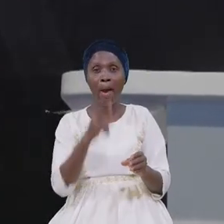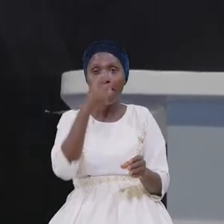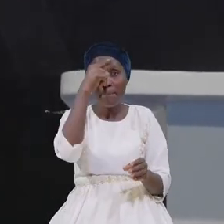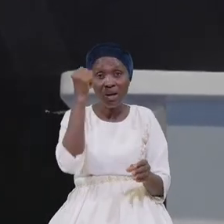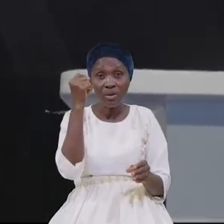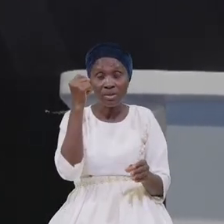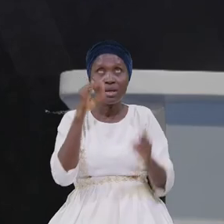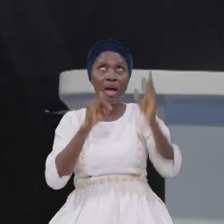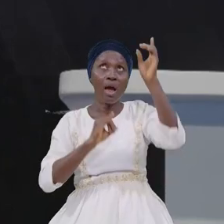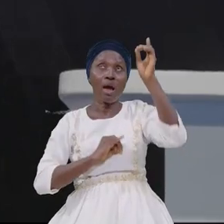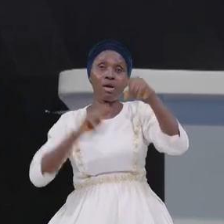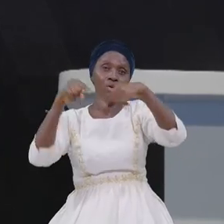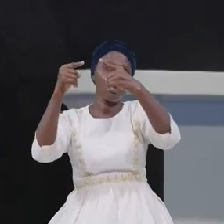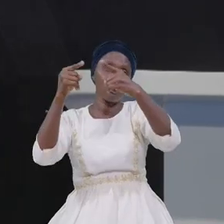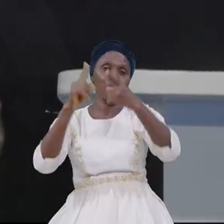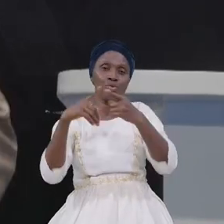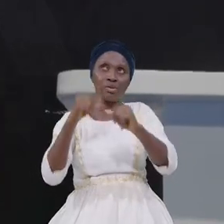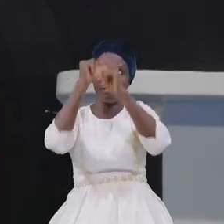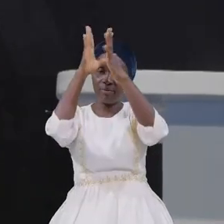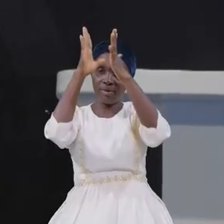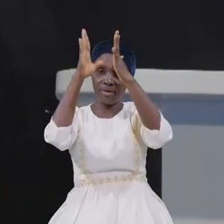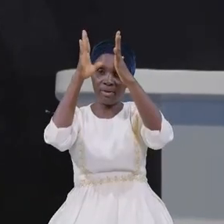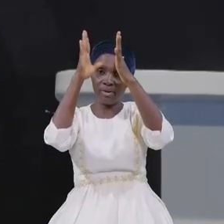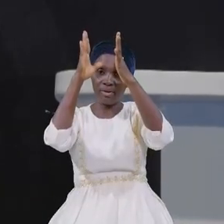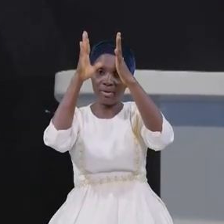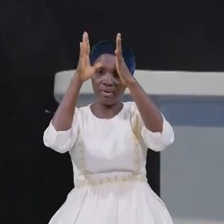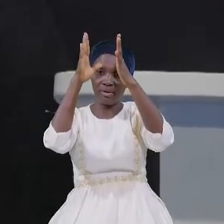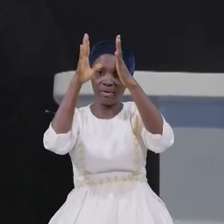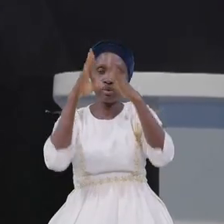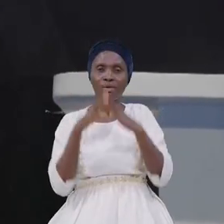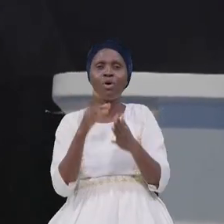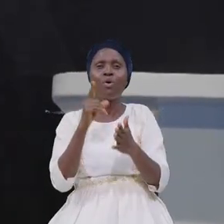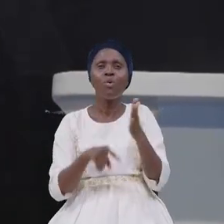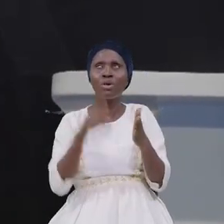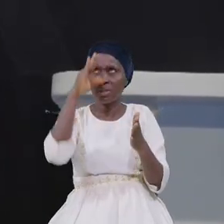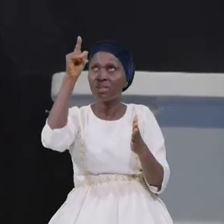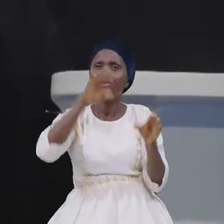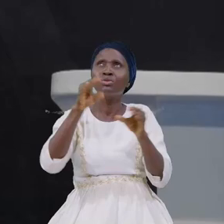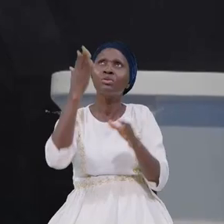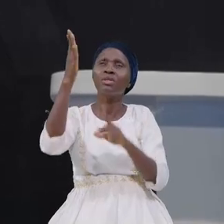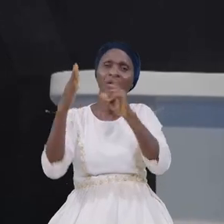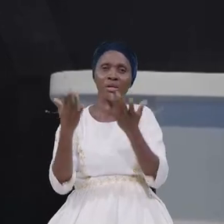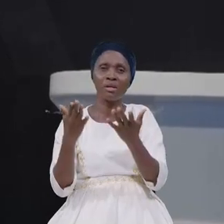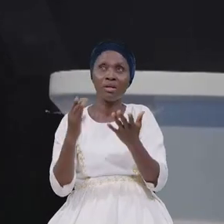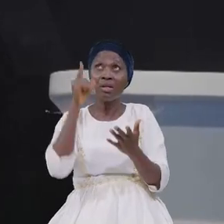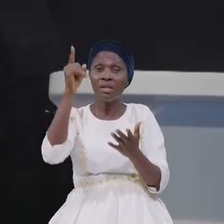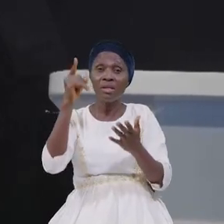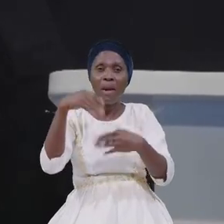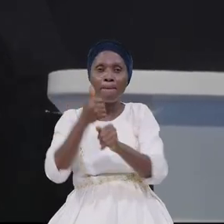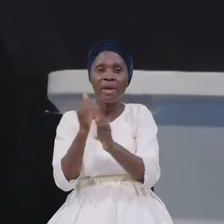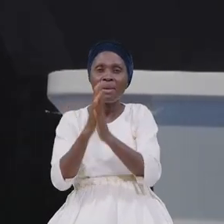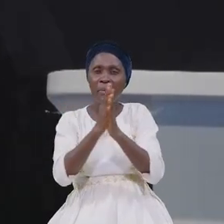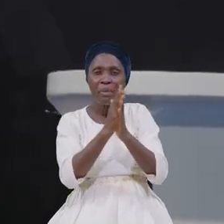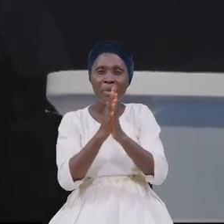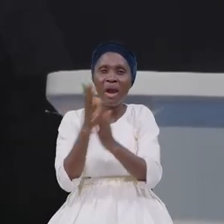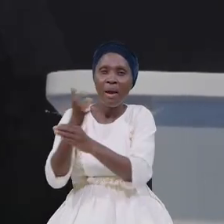je m'en vais au Père. Qu'est-ce qu'il fait là-bas avec le Père? Il intercède